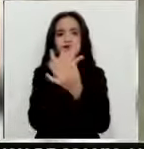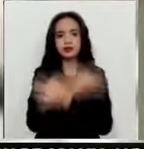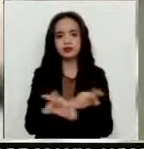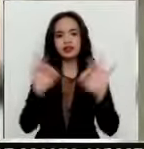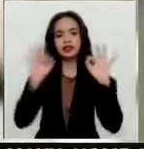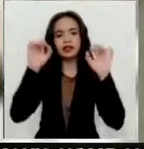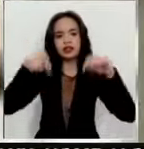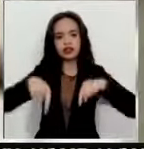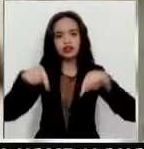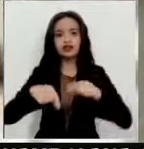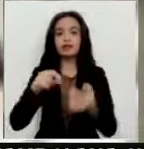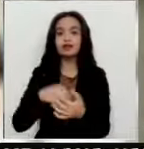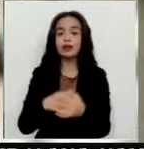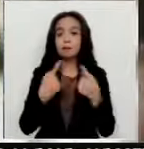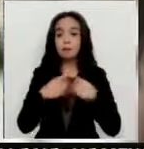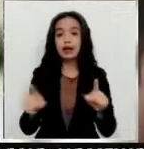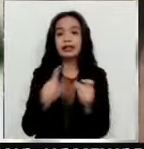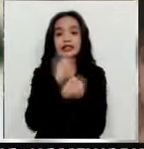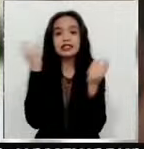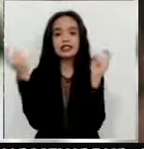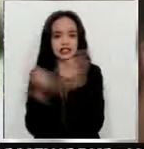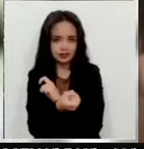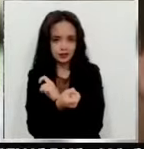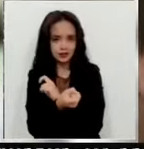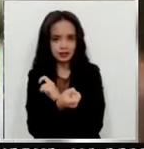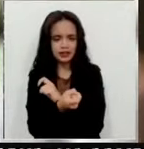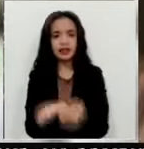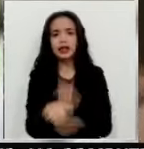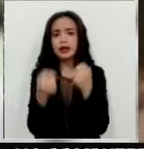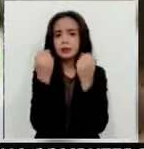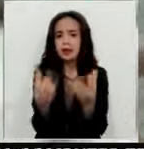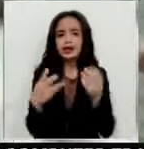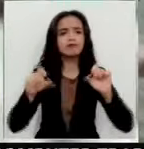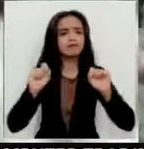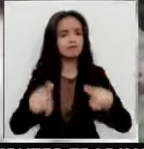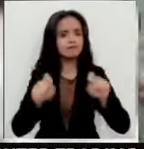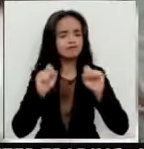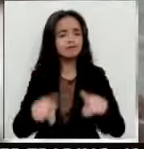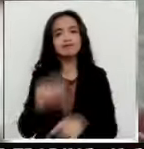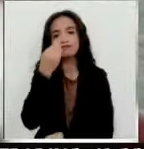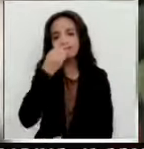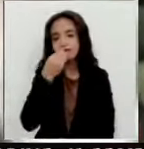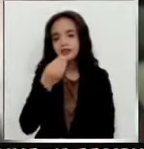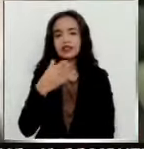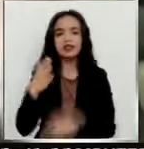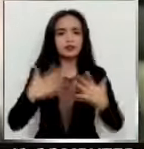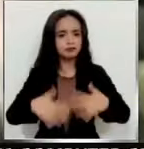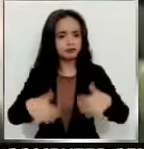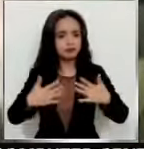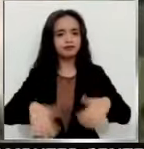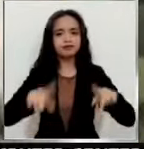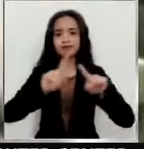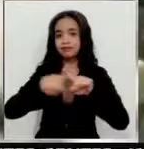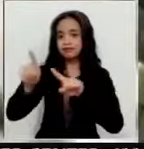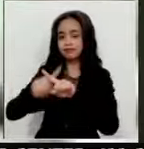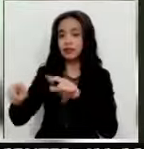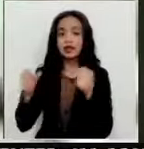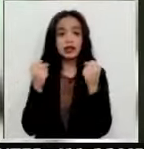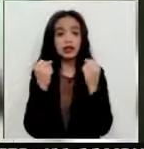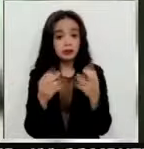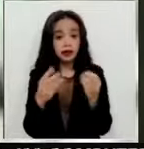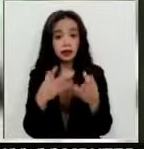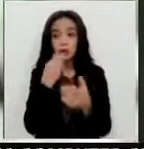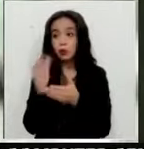ngayon, nagbagong bihis na ito. Maraming nagtitinda ng mga pagkain, damit at iba pa. Marami sa mga nagpunta